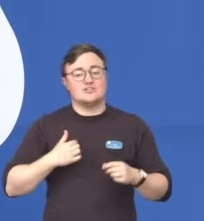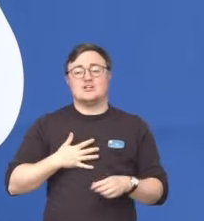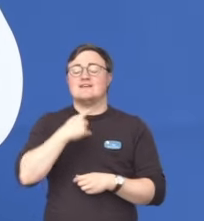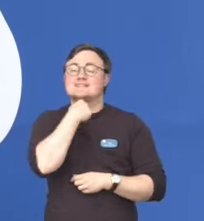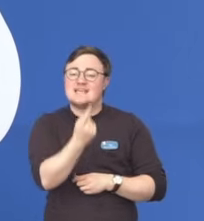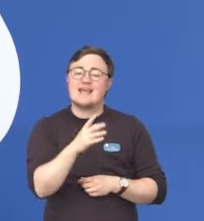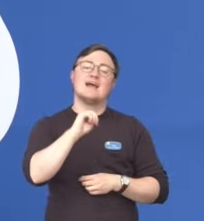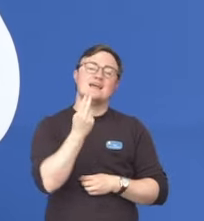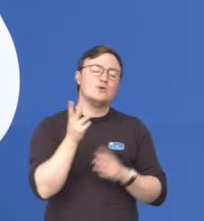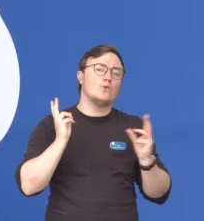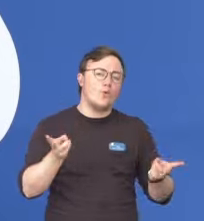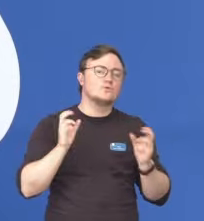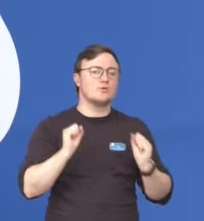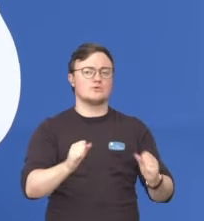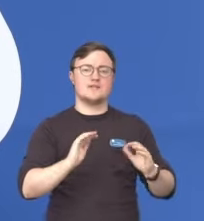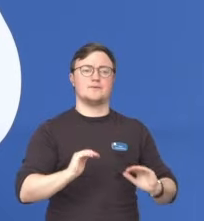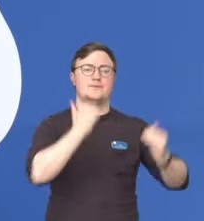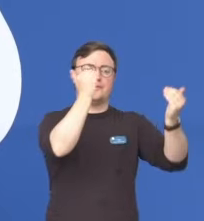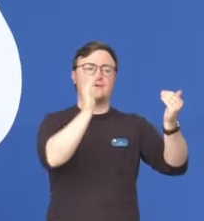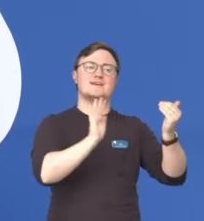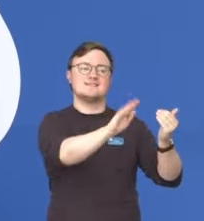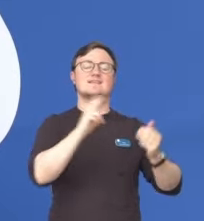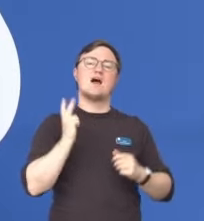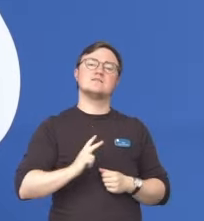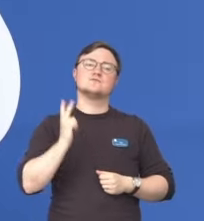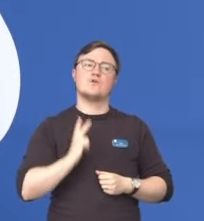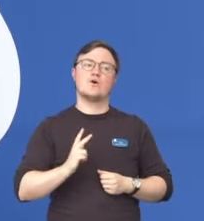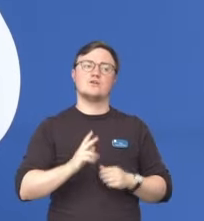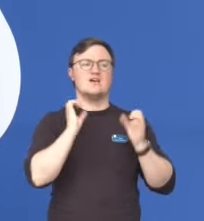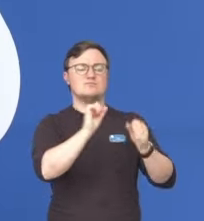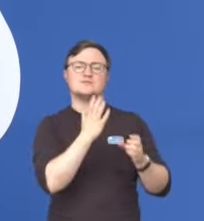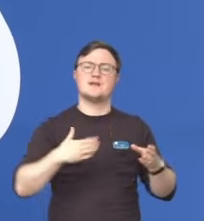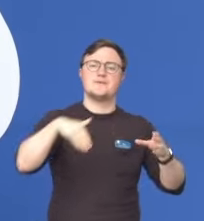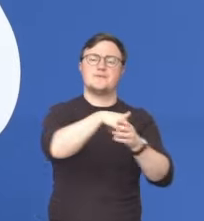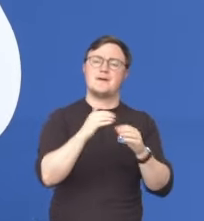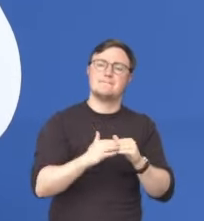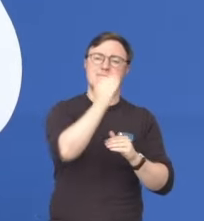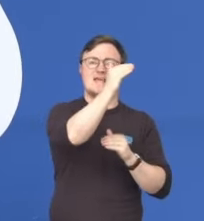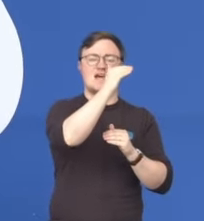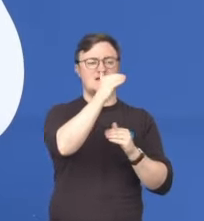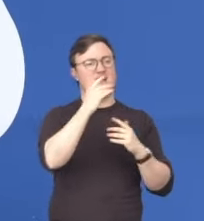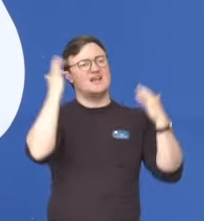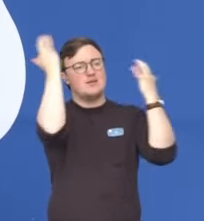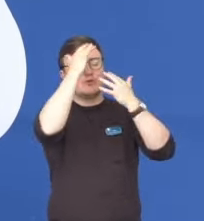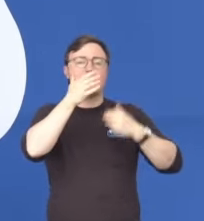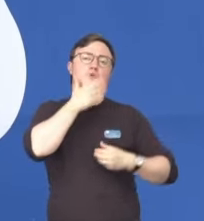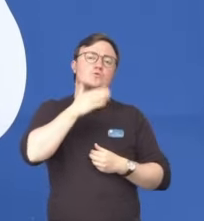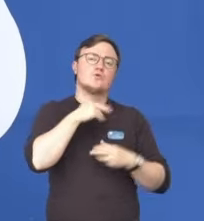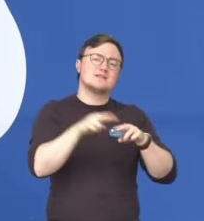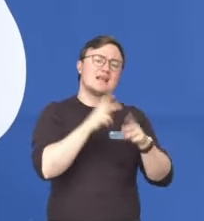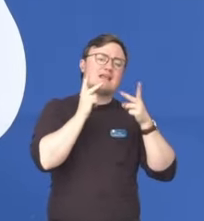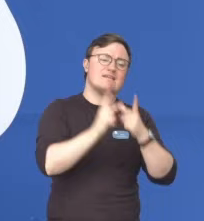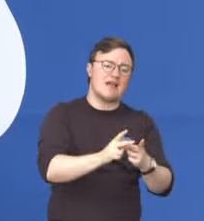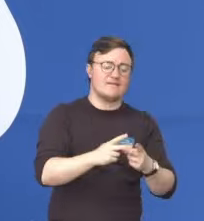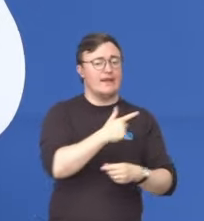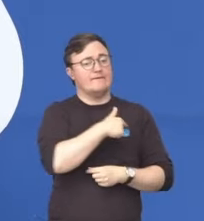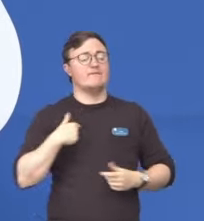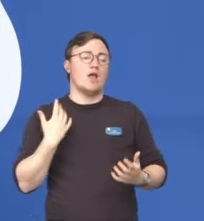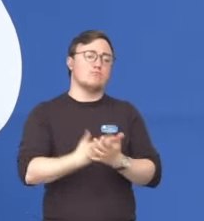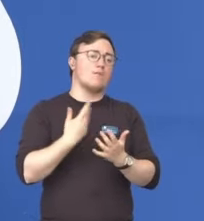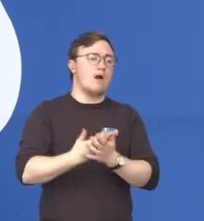behöver också utöka det ansvar man tar och den delaktighet man har i problem som känns igen för unga personer. För när vi står och pratar